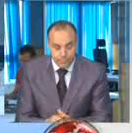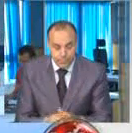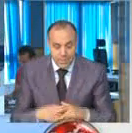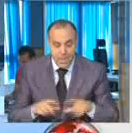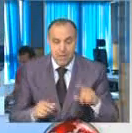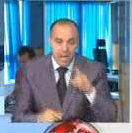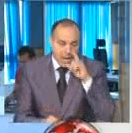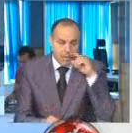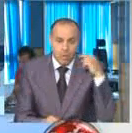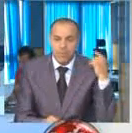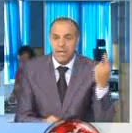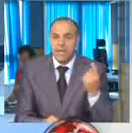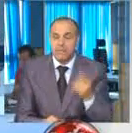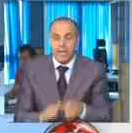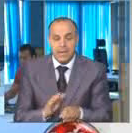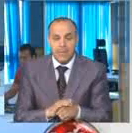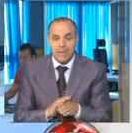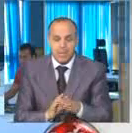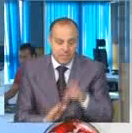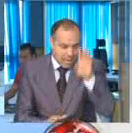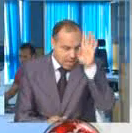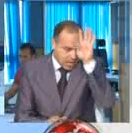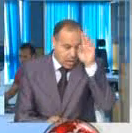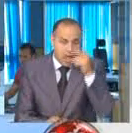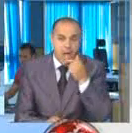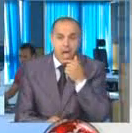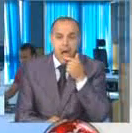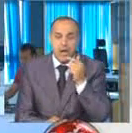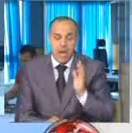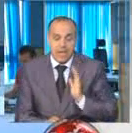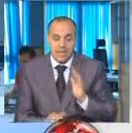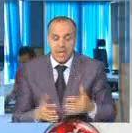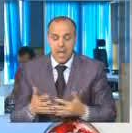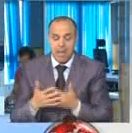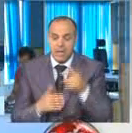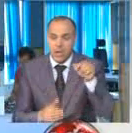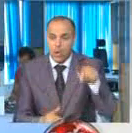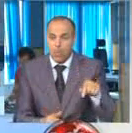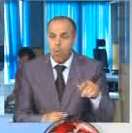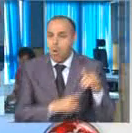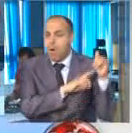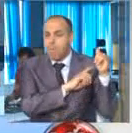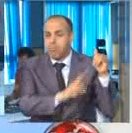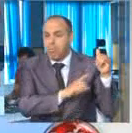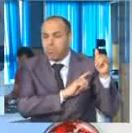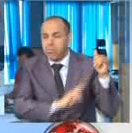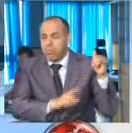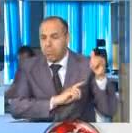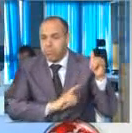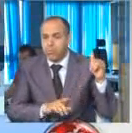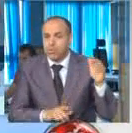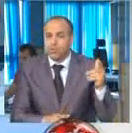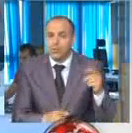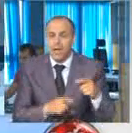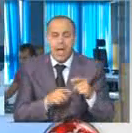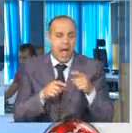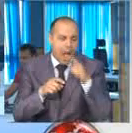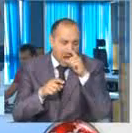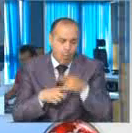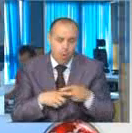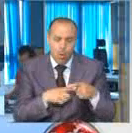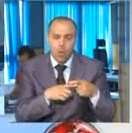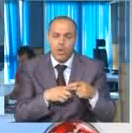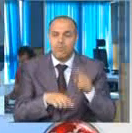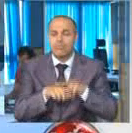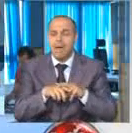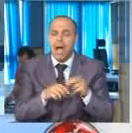أخبارنا العربية والدولية نبدأها من العراق، حيث أعلن الجيش الأمريكي اليوم أن ضربات جوية نفذها التحالف الدولي الذي